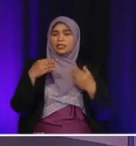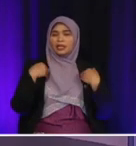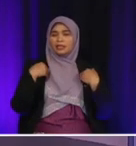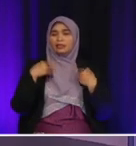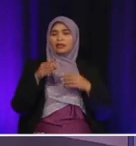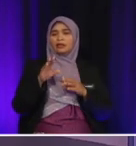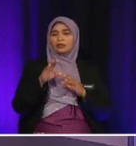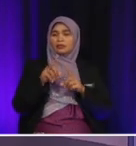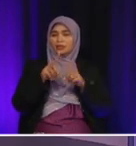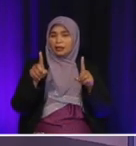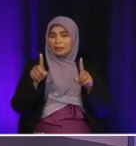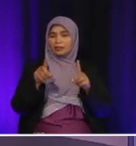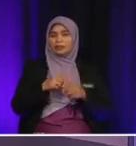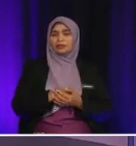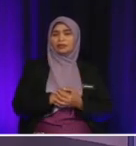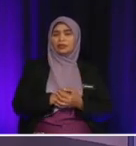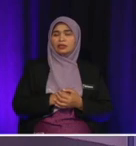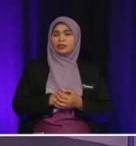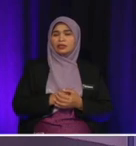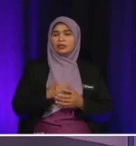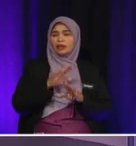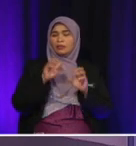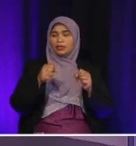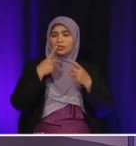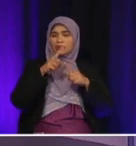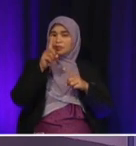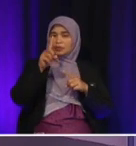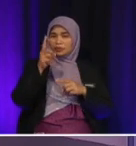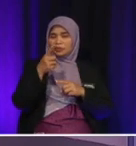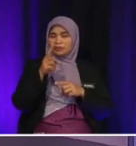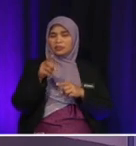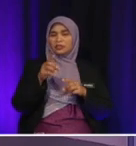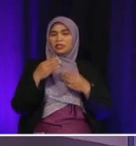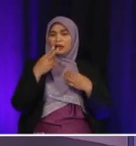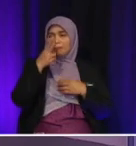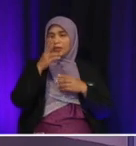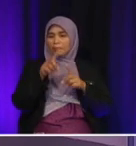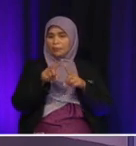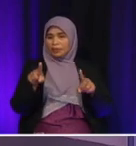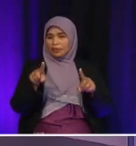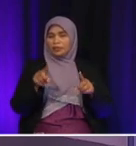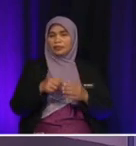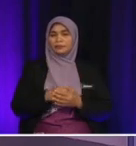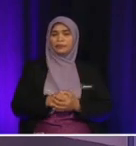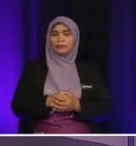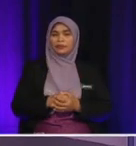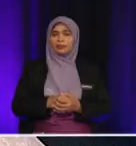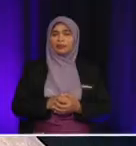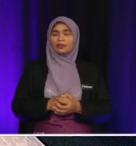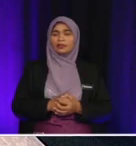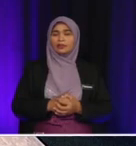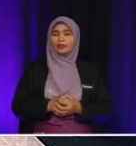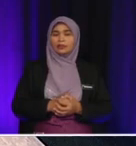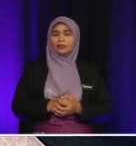dia jangan jangan jawab ahli Sunnah Wal Jamaah saja tak ada dia punya perbandingannya Ya begitu juga dalam bidang